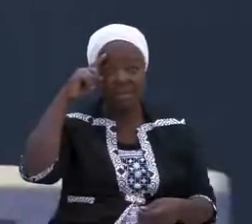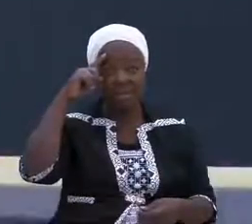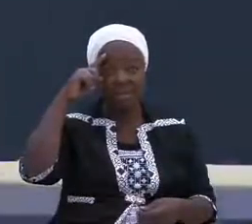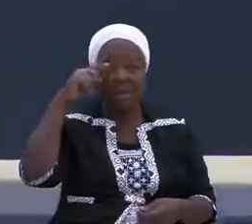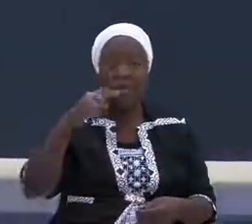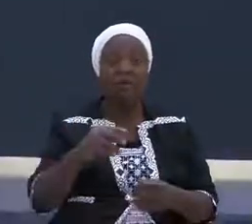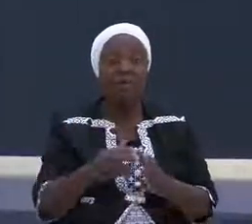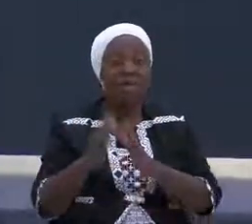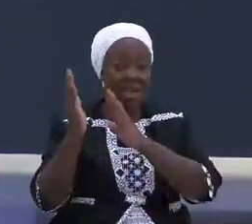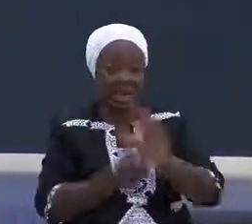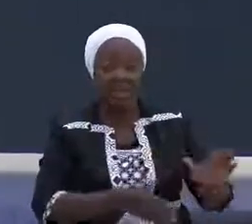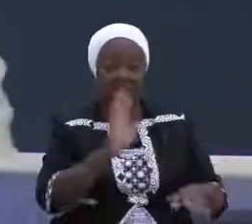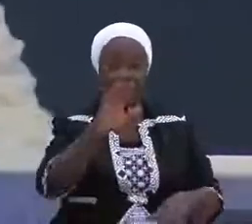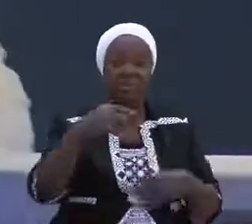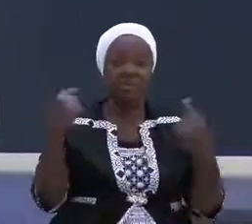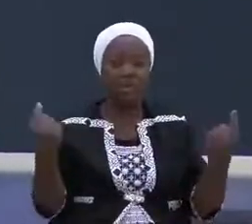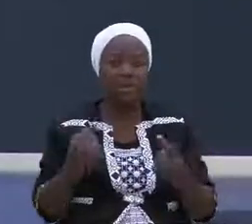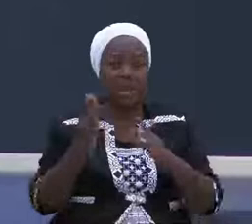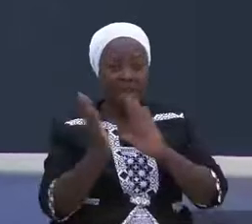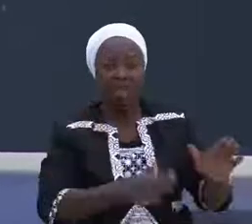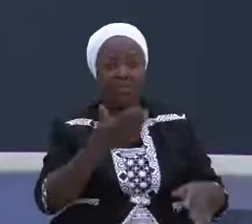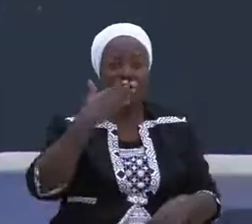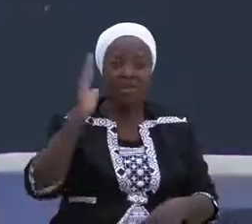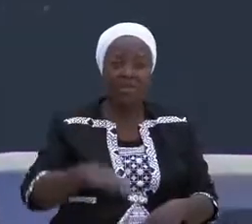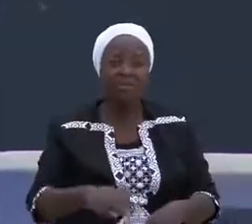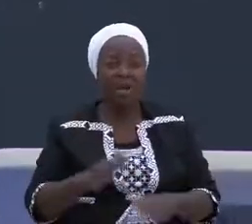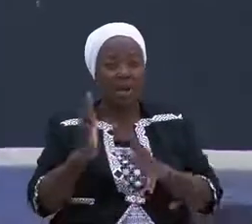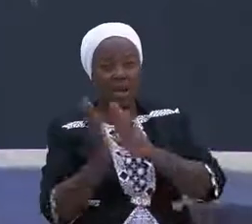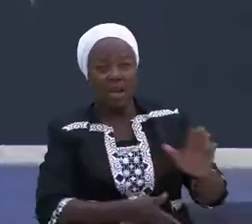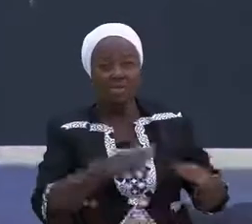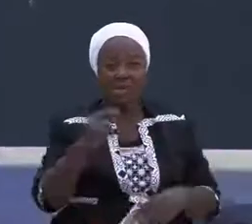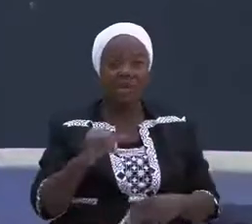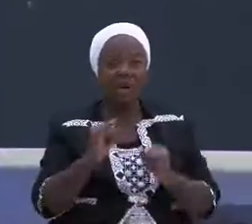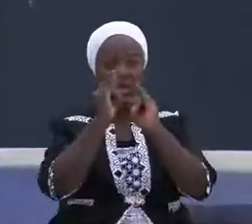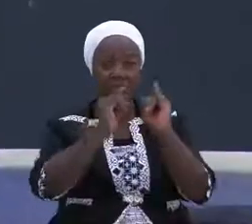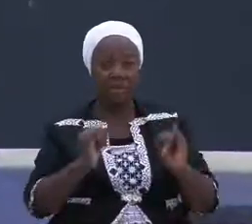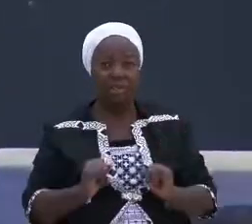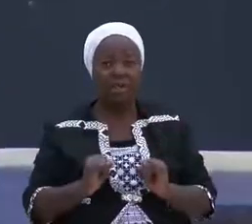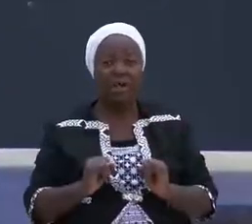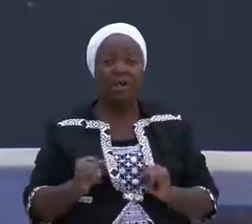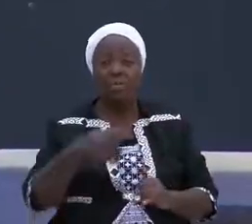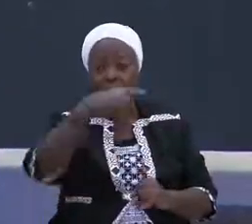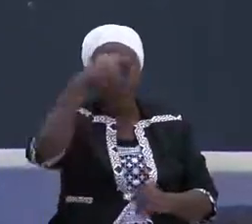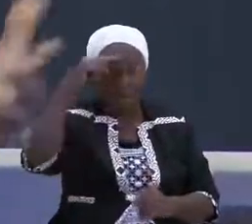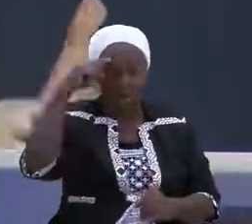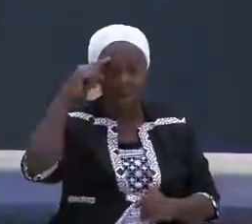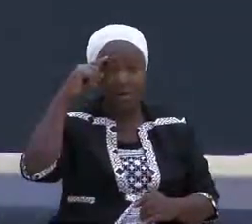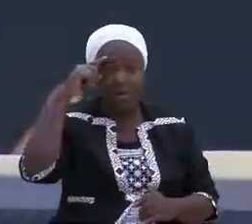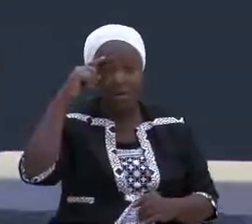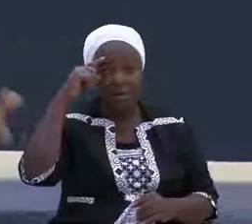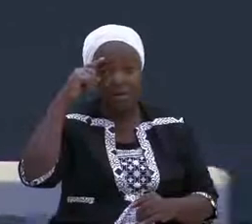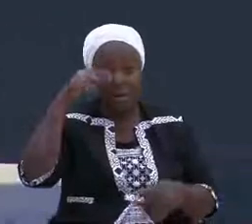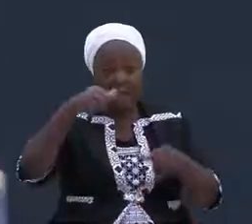abandonnez vos péchés. Abandonnez votre mal, abandonnez votre idolâtrie, parce que